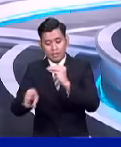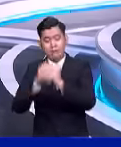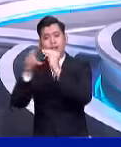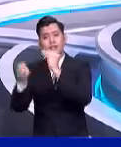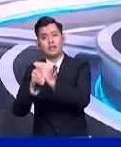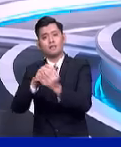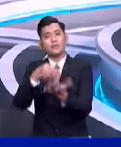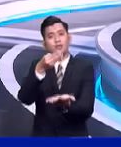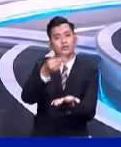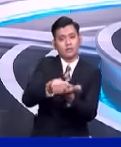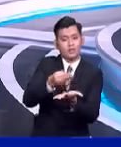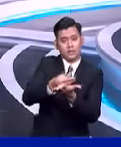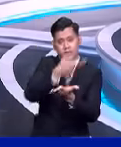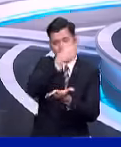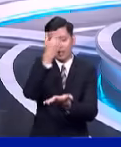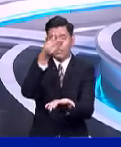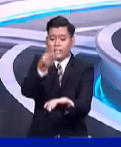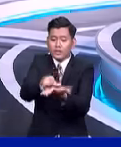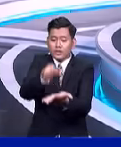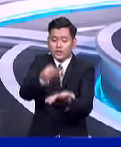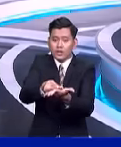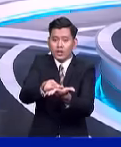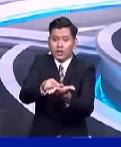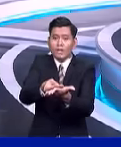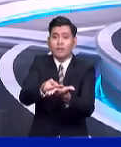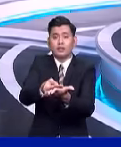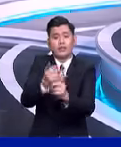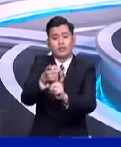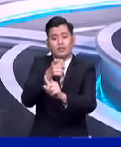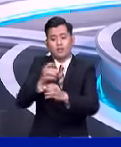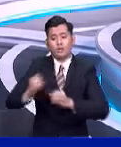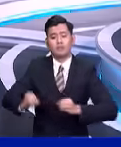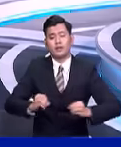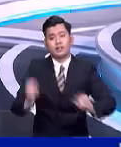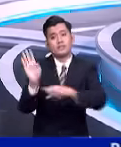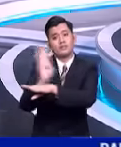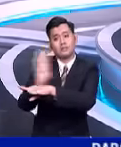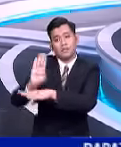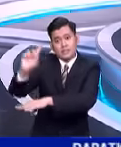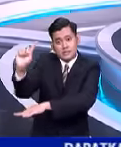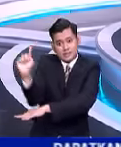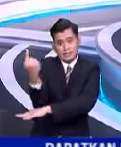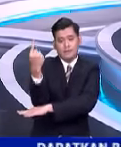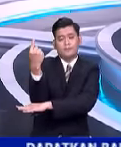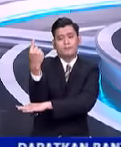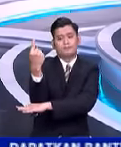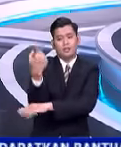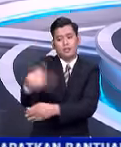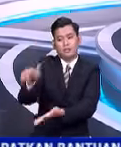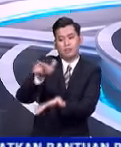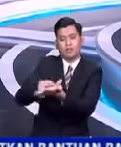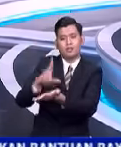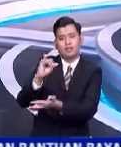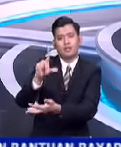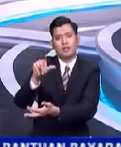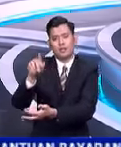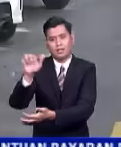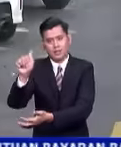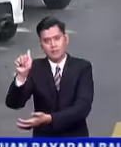memandangkan pendapatan mereka bergantung sepenuhnya terhadap operasi harian. Laporan Delilah Kadir.